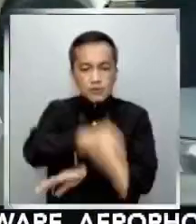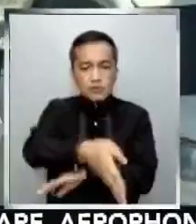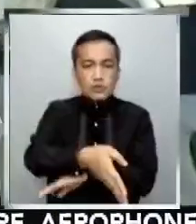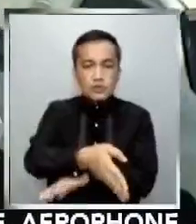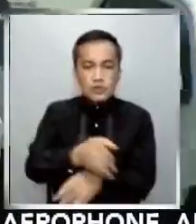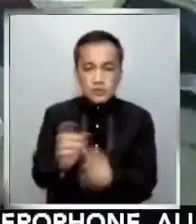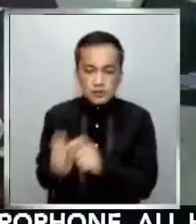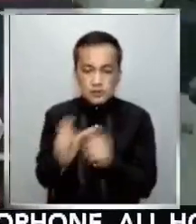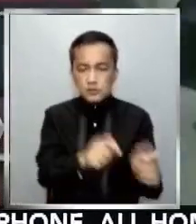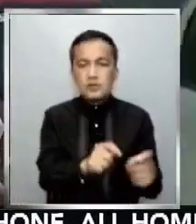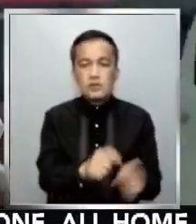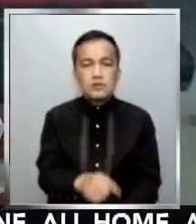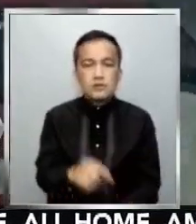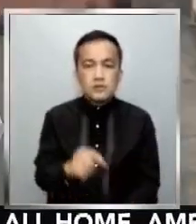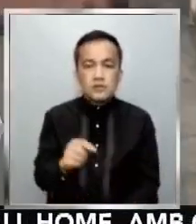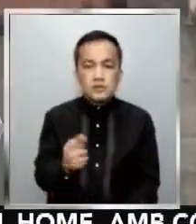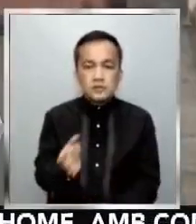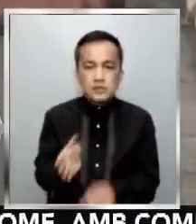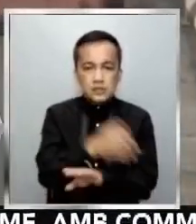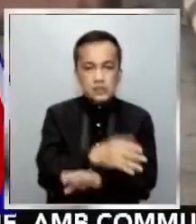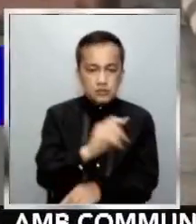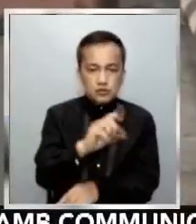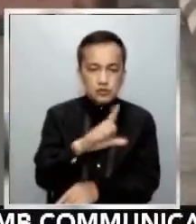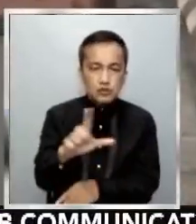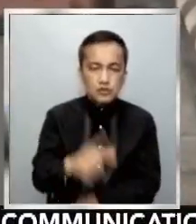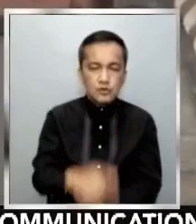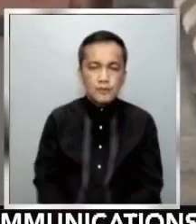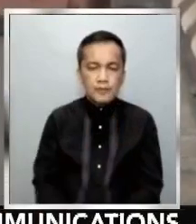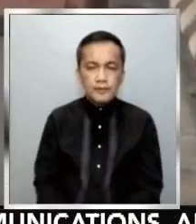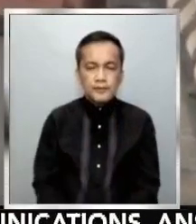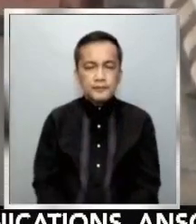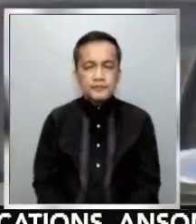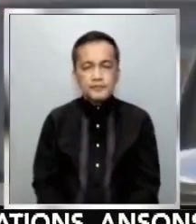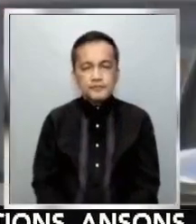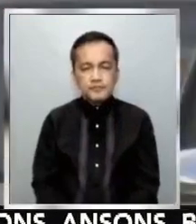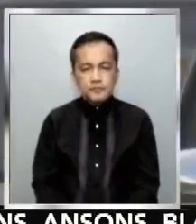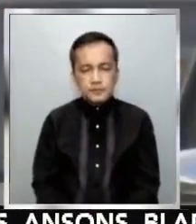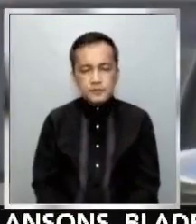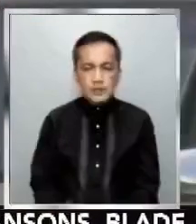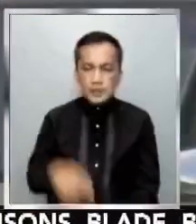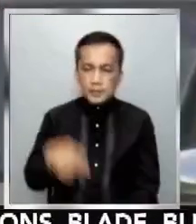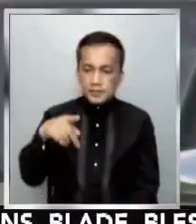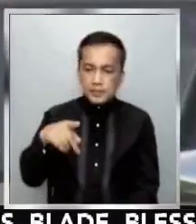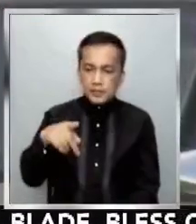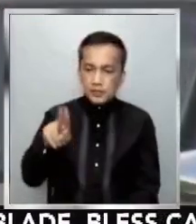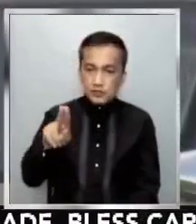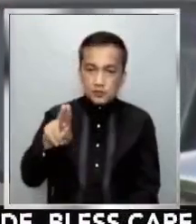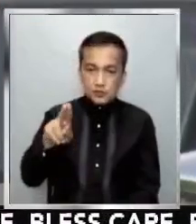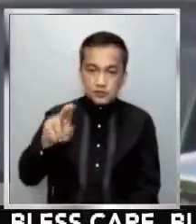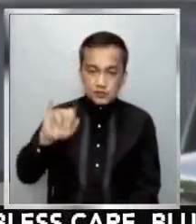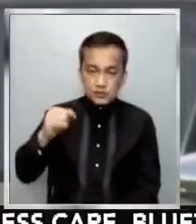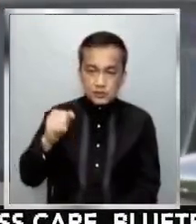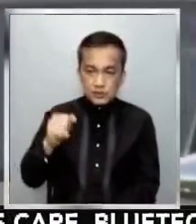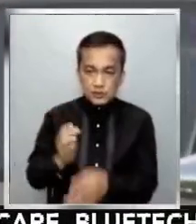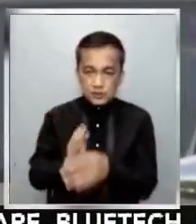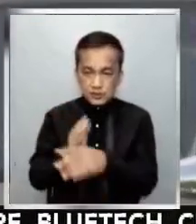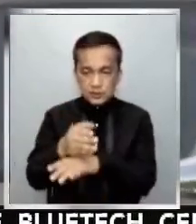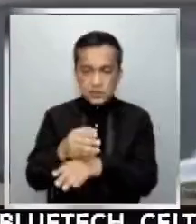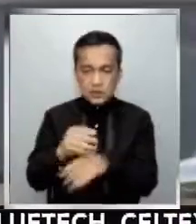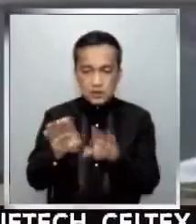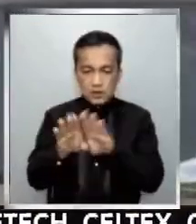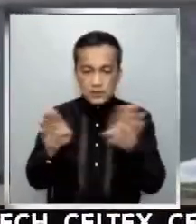lang ng kabilang toll gate? Yung pong PUJs na dumadaan dito sa open system at